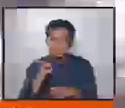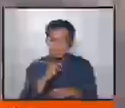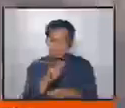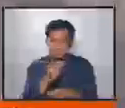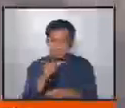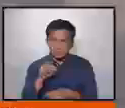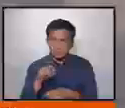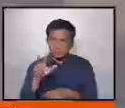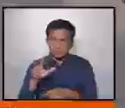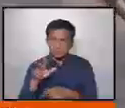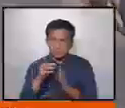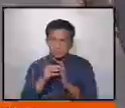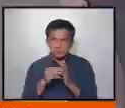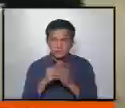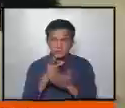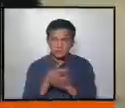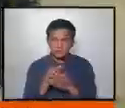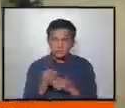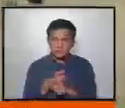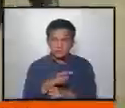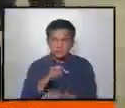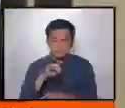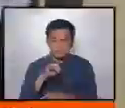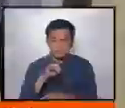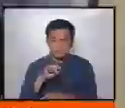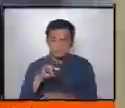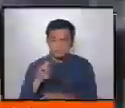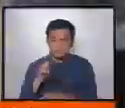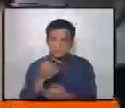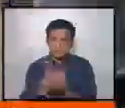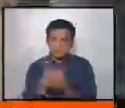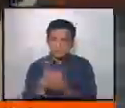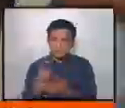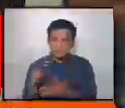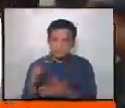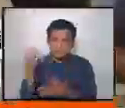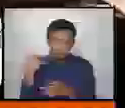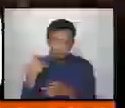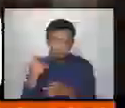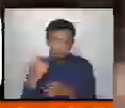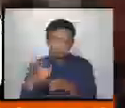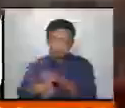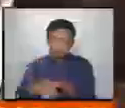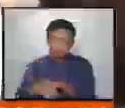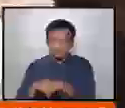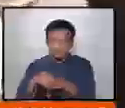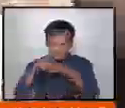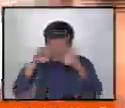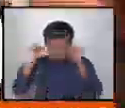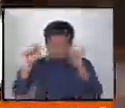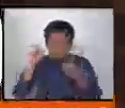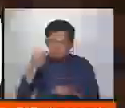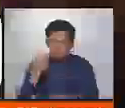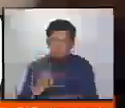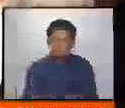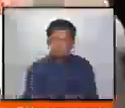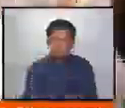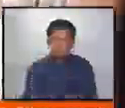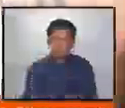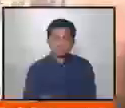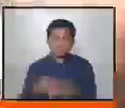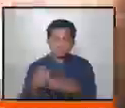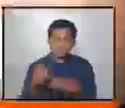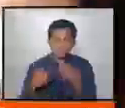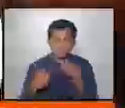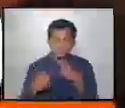ng 13.3 million pesos mula sa intelligence funds nito noong panahon ni dating Pangulong Gloria Arroyo.